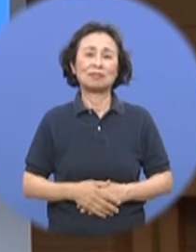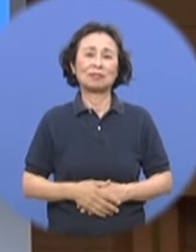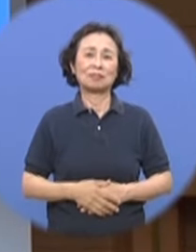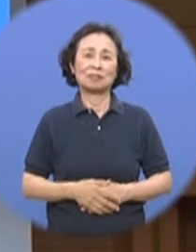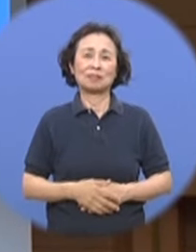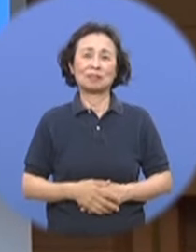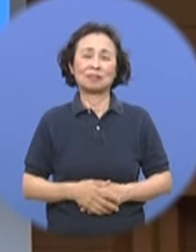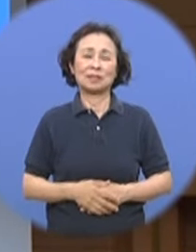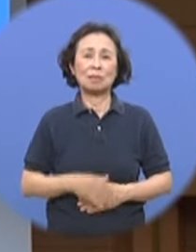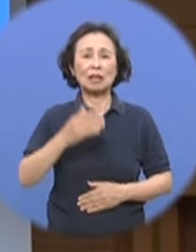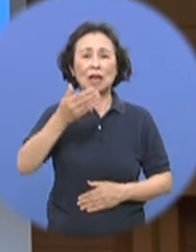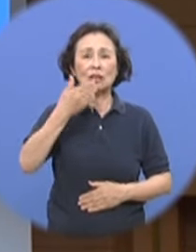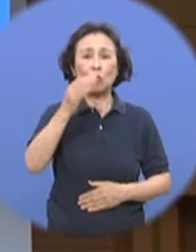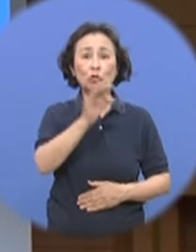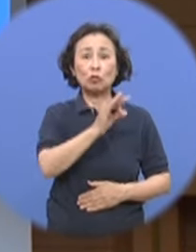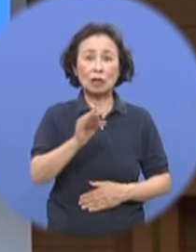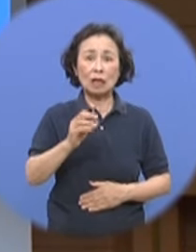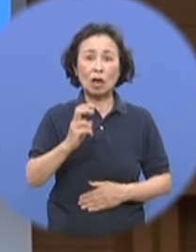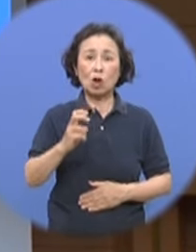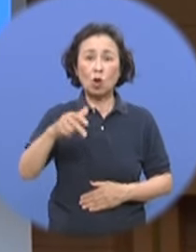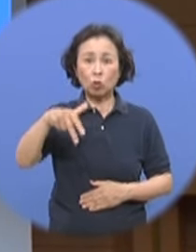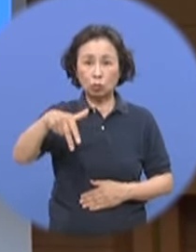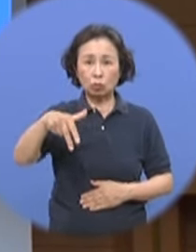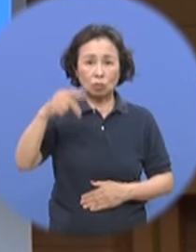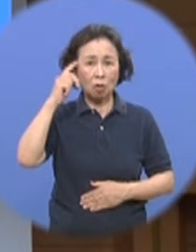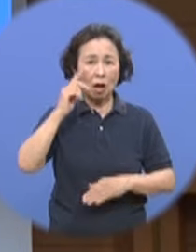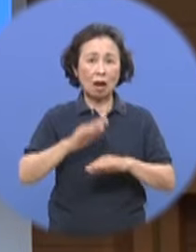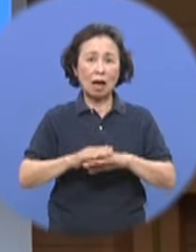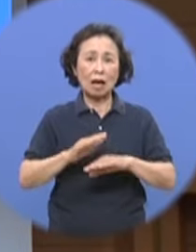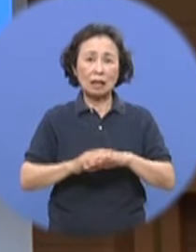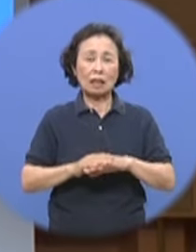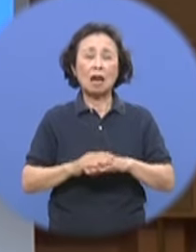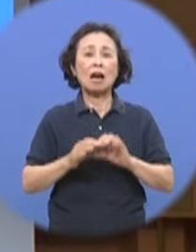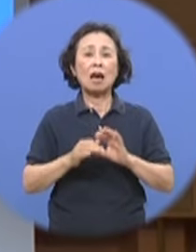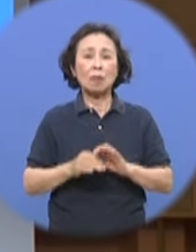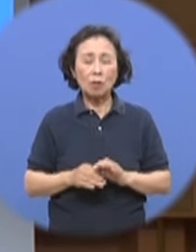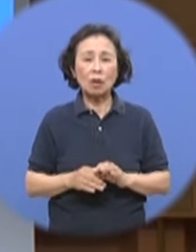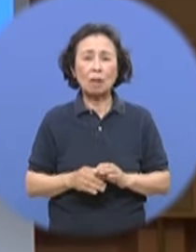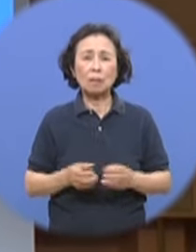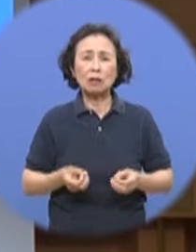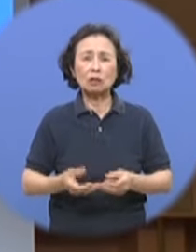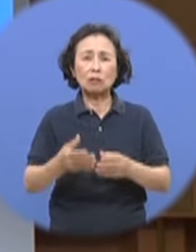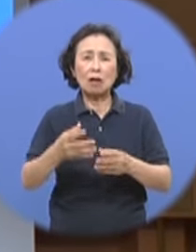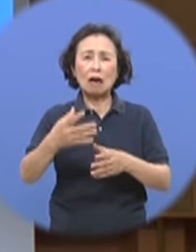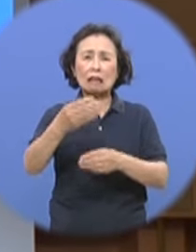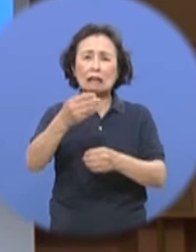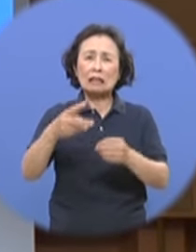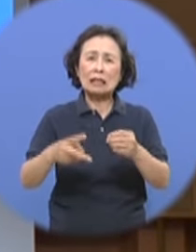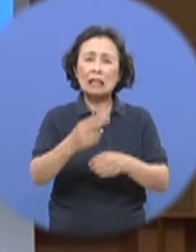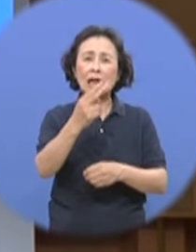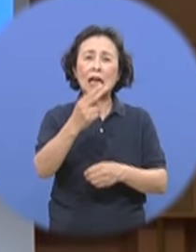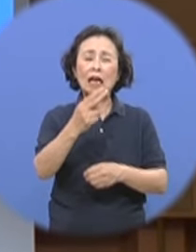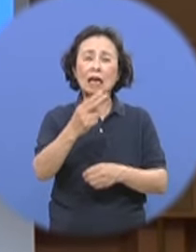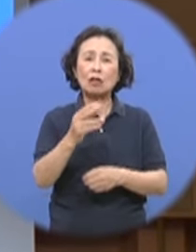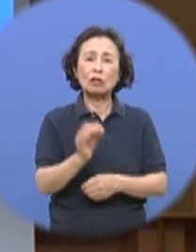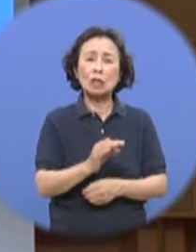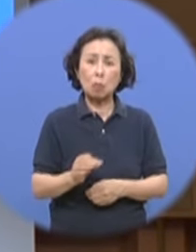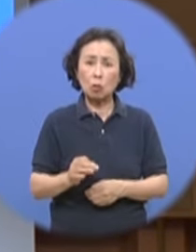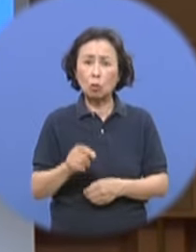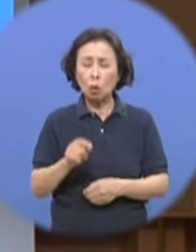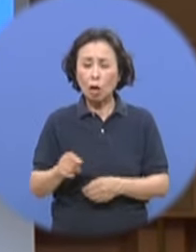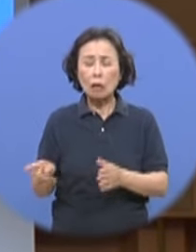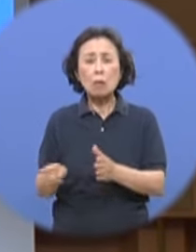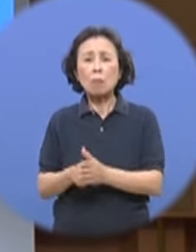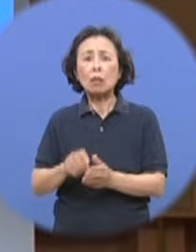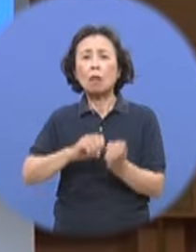あ、食品ロスの観点から言いましても、そういった出荷期限切れの商品というのは今までは廃棄し